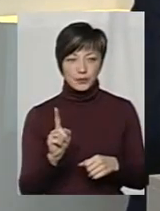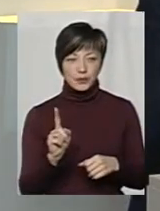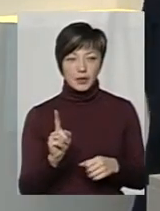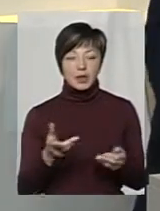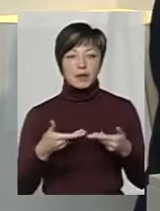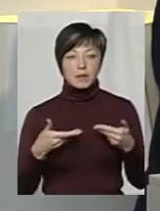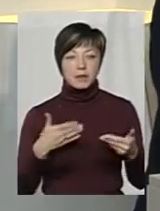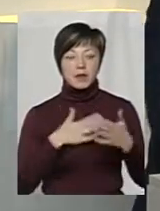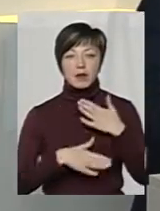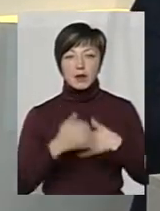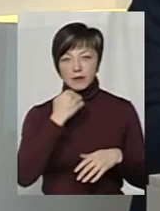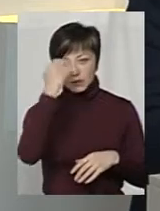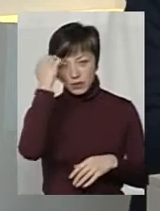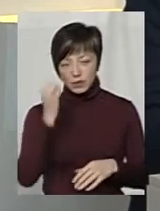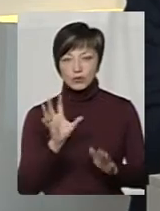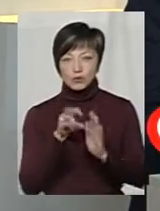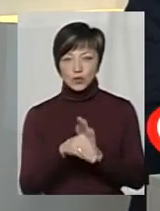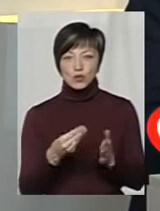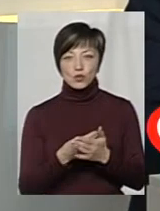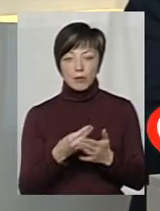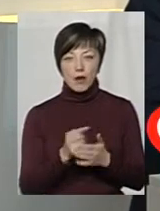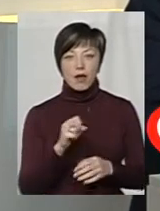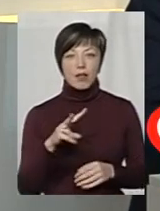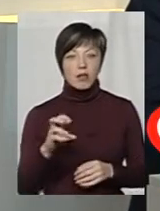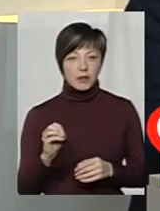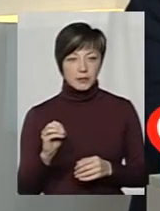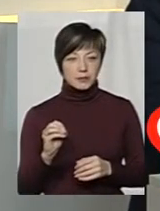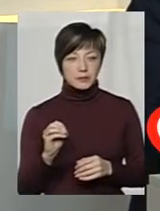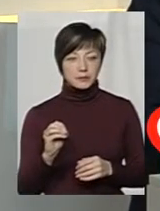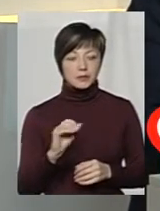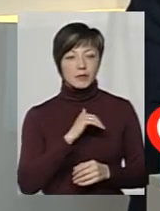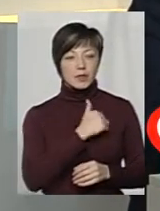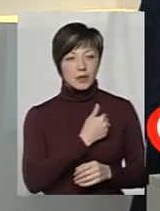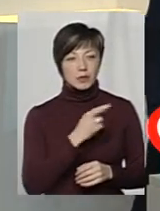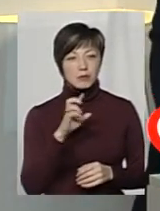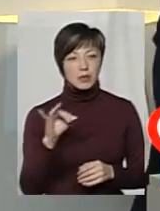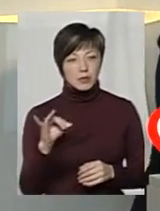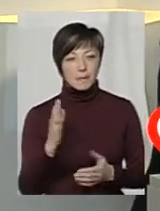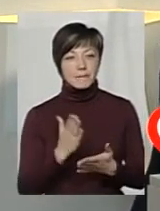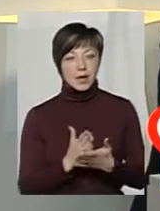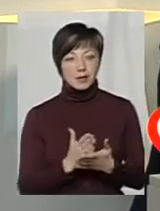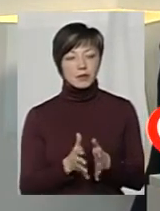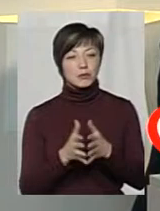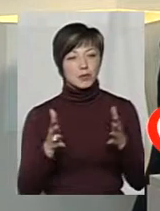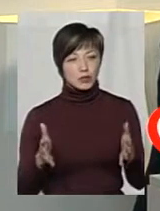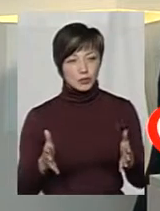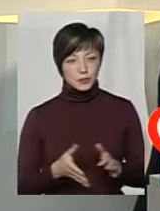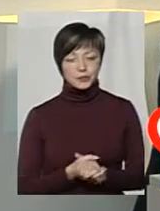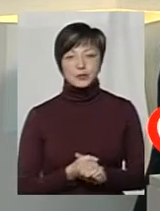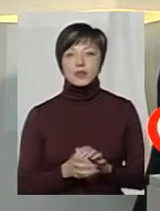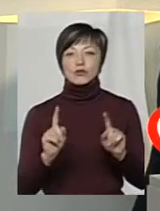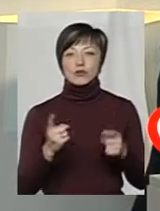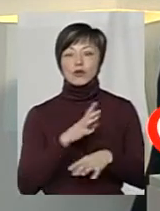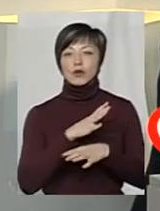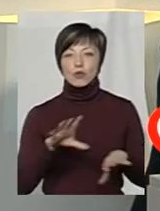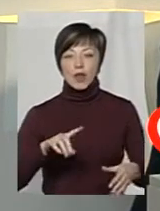ми раді і вдячні, що зайшла така сума, але хотілося б мати більше. Чому не було